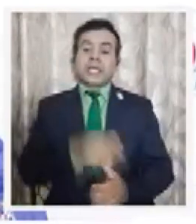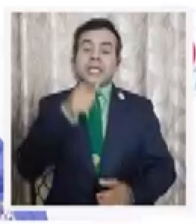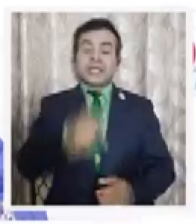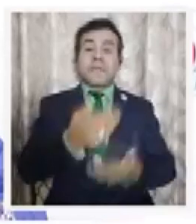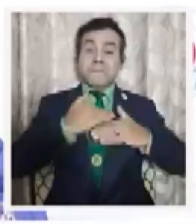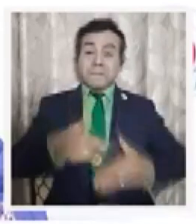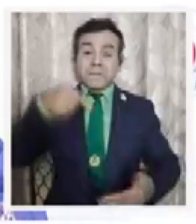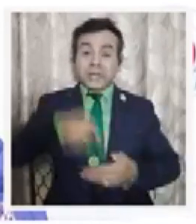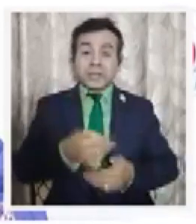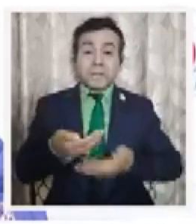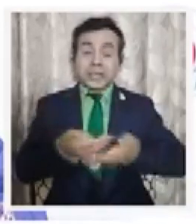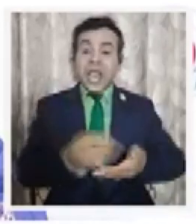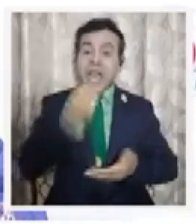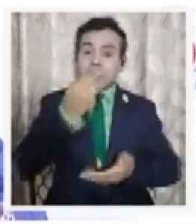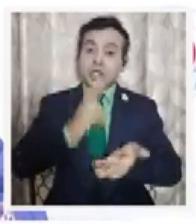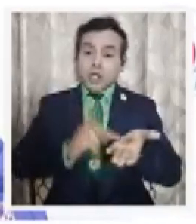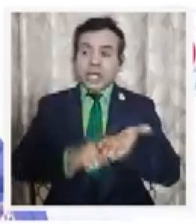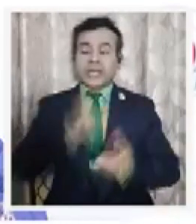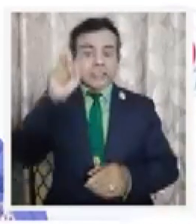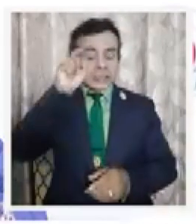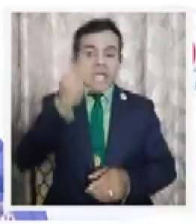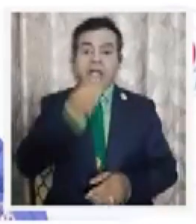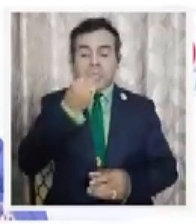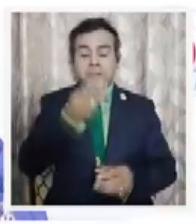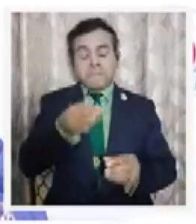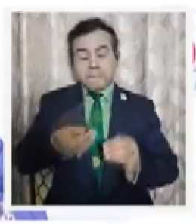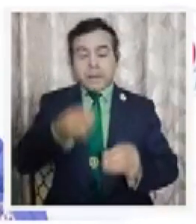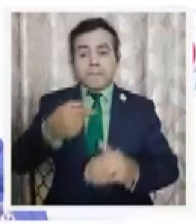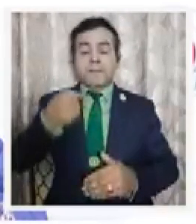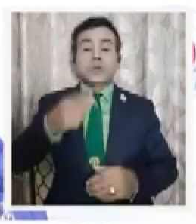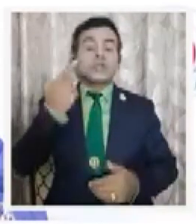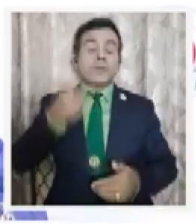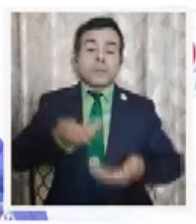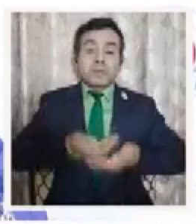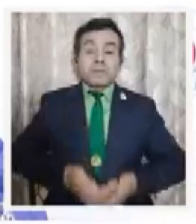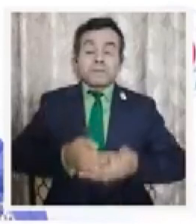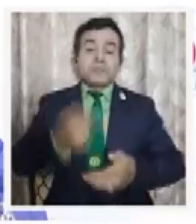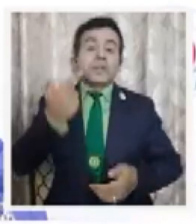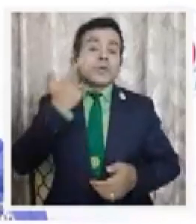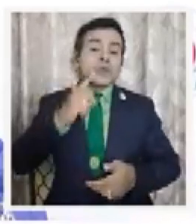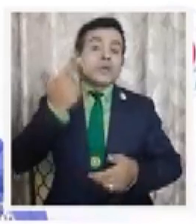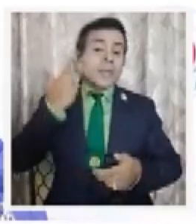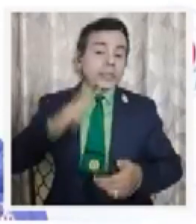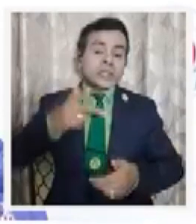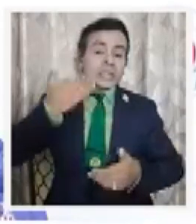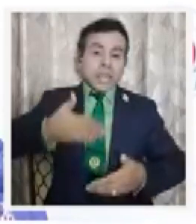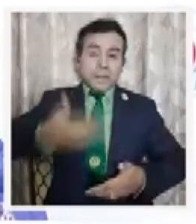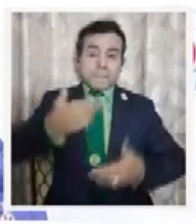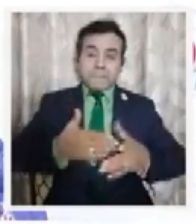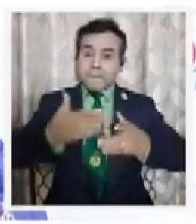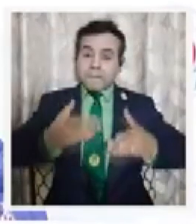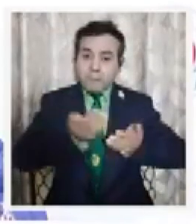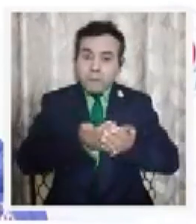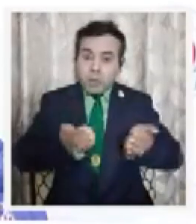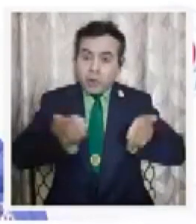চেয়ে গর্ভকালীন সময়ে বেশি পরিমাণে খাবার দিতে হবে। গর্ভস্থ শিশুর বয়স যত বৃদ্ধি পাবে সাথে সাথে খাবারের